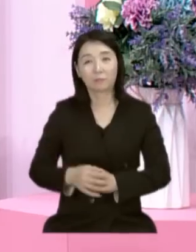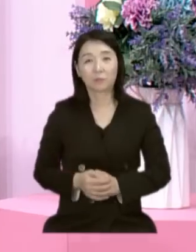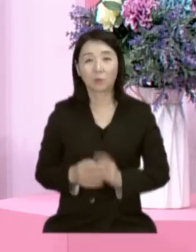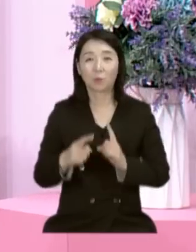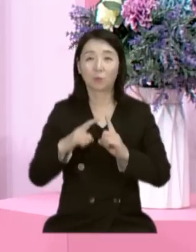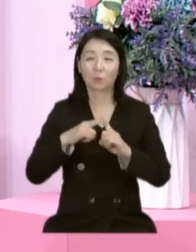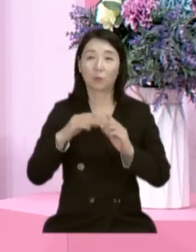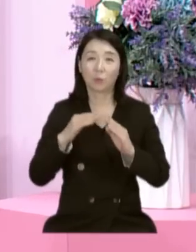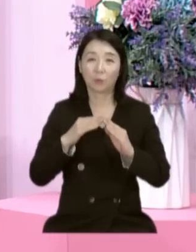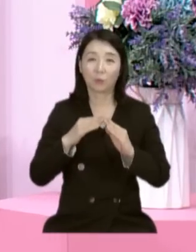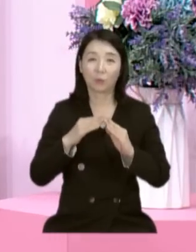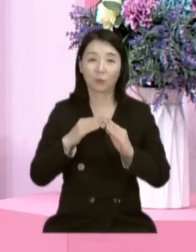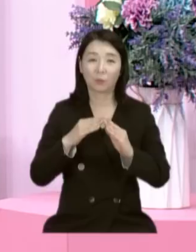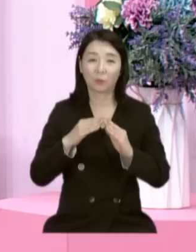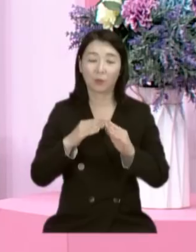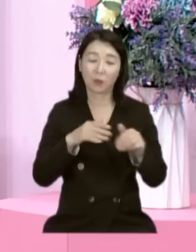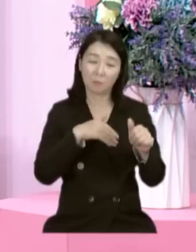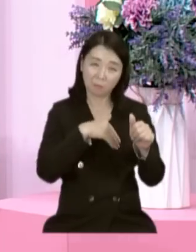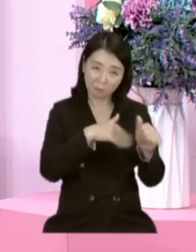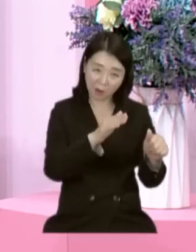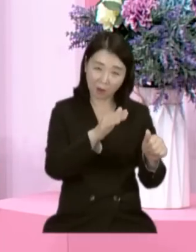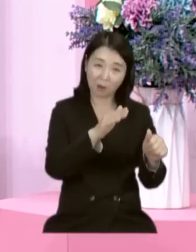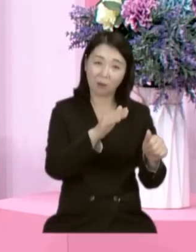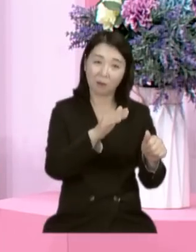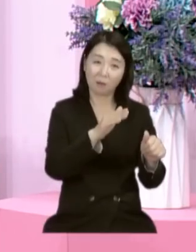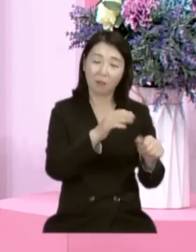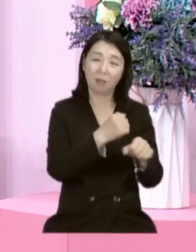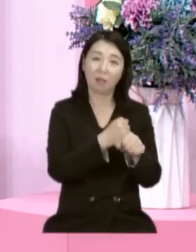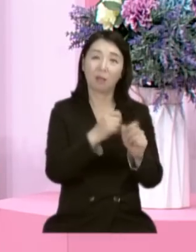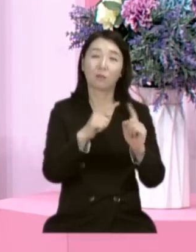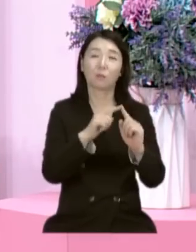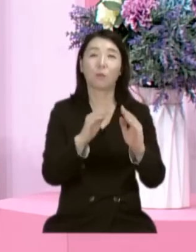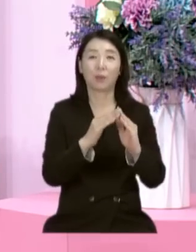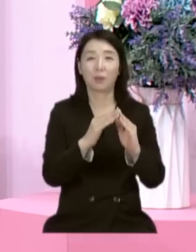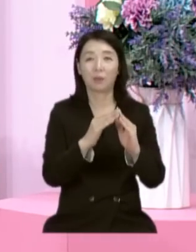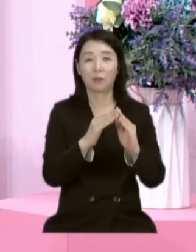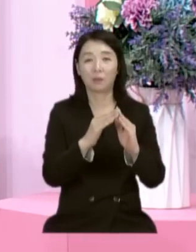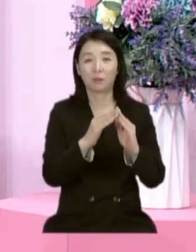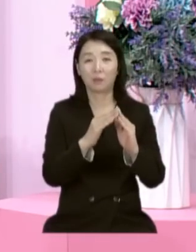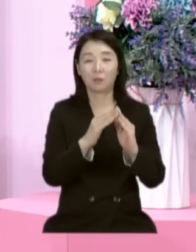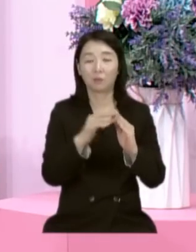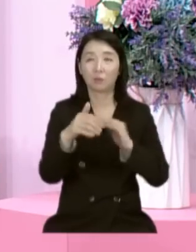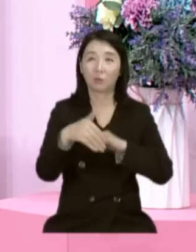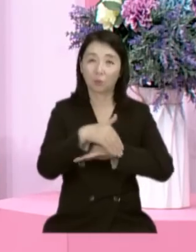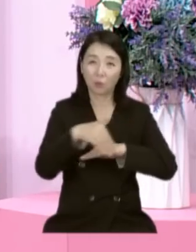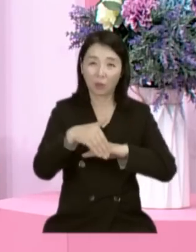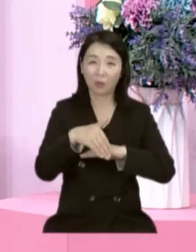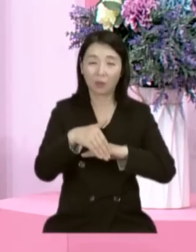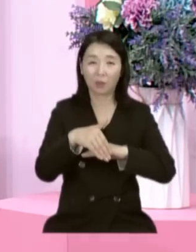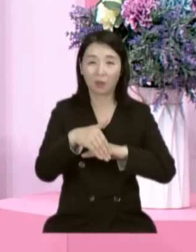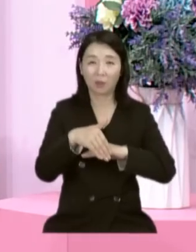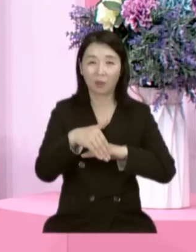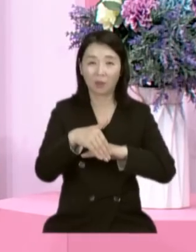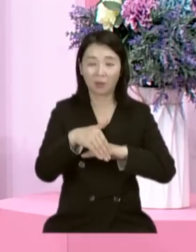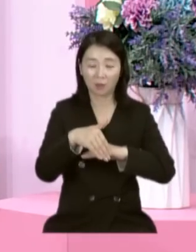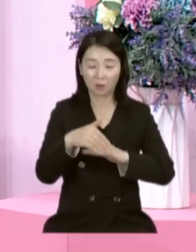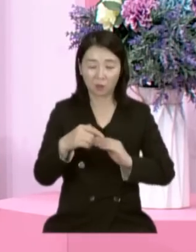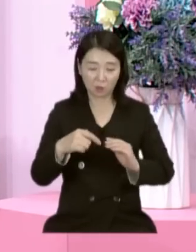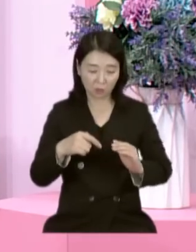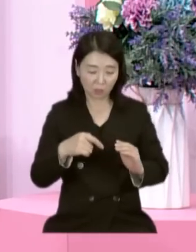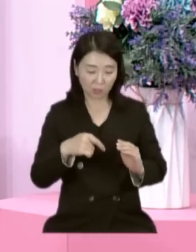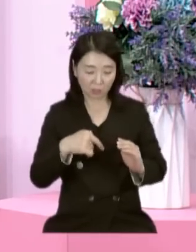교회가 파송을 하는 이제 교회가 저희 다니는 교회가 이제 장애주일교회에서 파송을